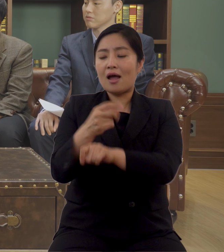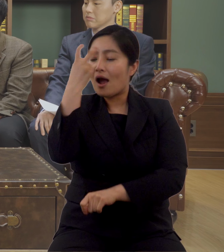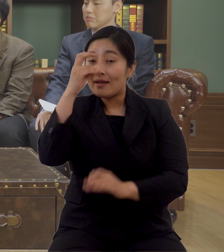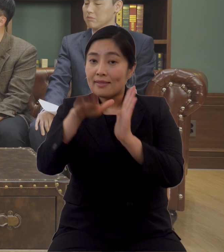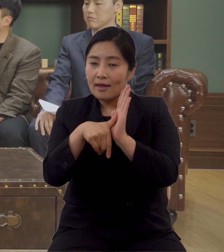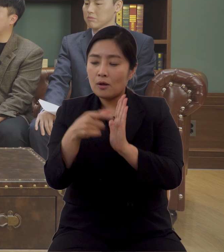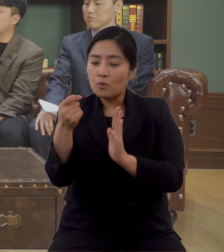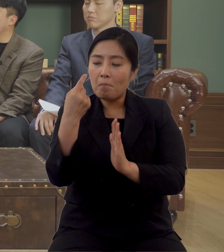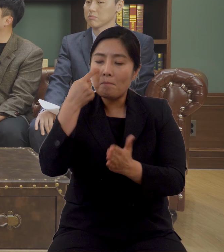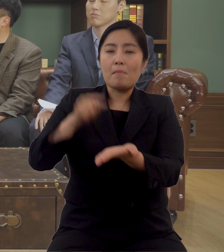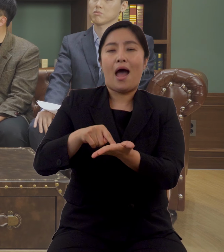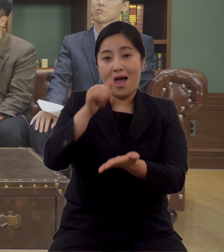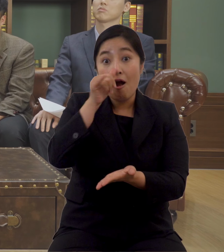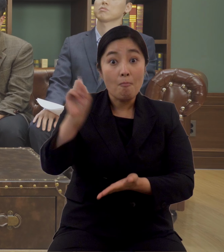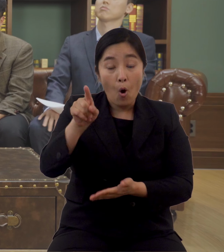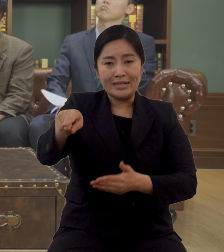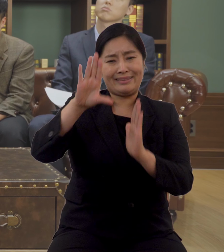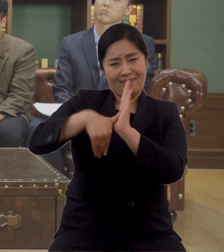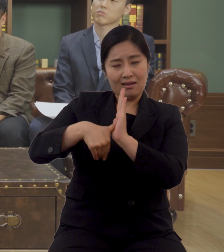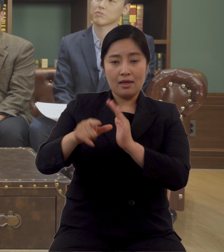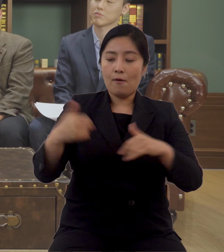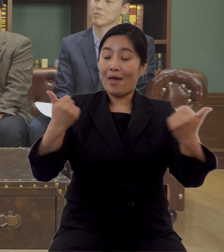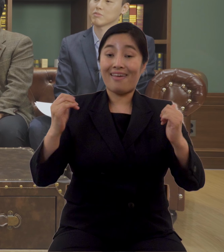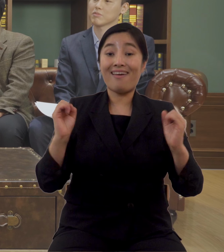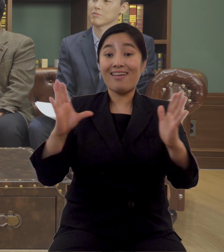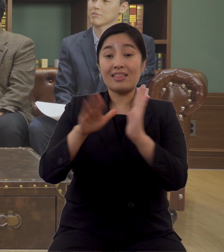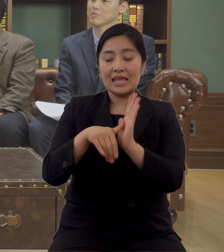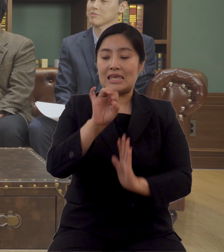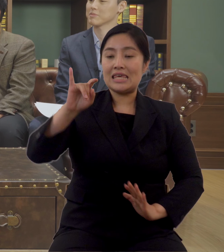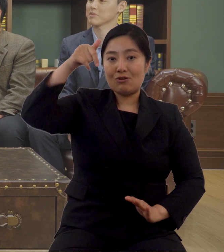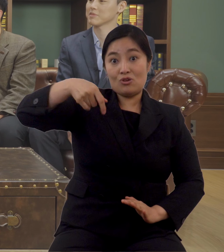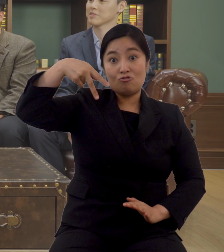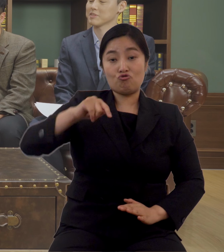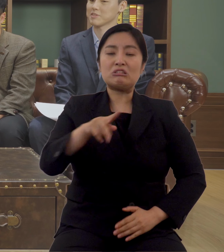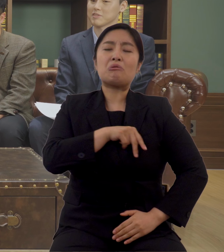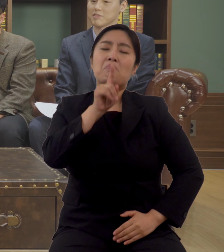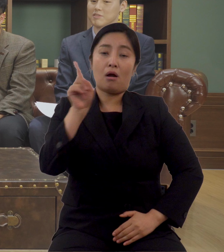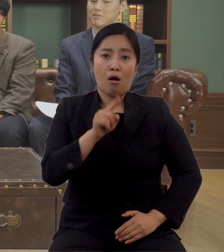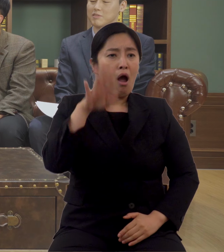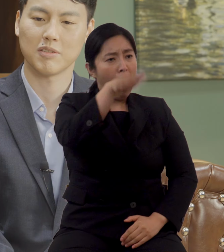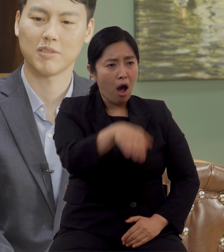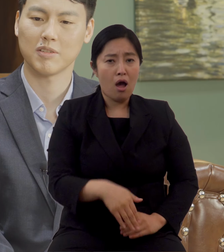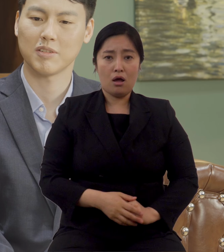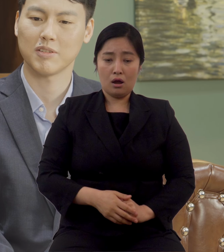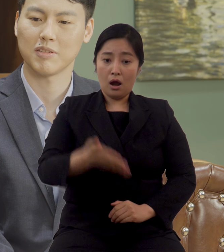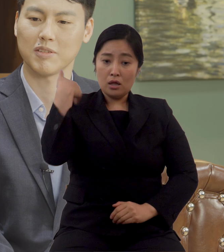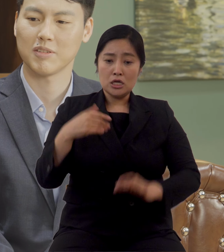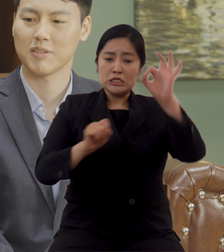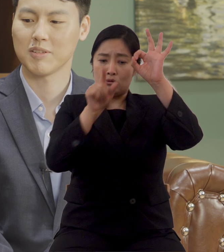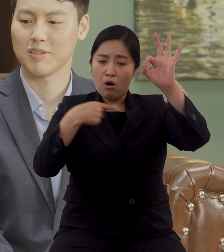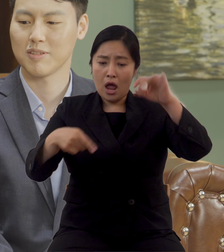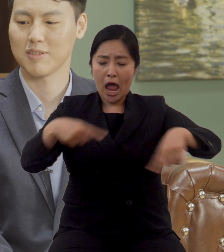있었던 행정사무감사에 조금 이렇게 밝혀지는데요. 당시 회의에서 이기순 의원이 이런 말을 해요.